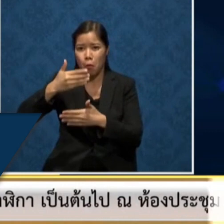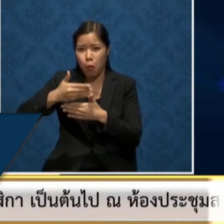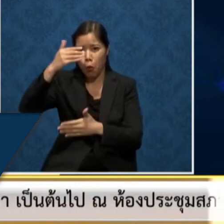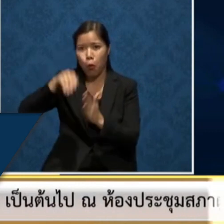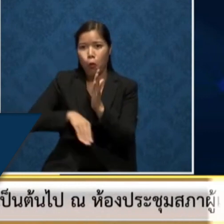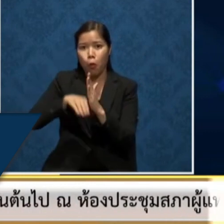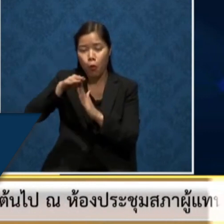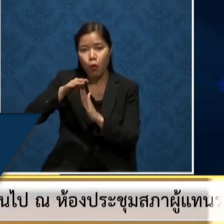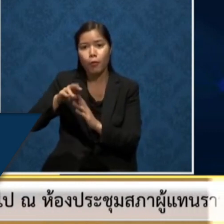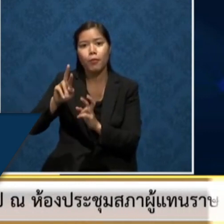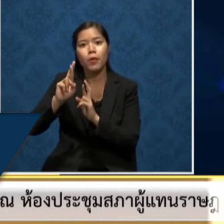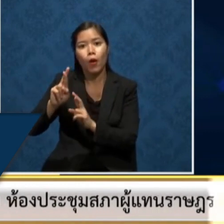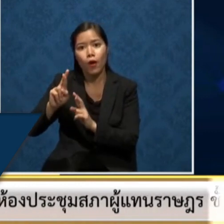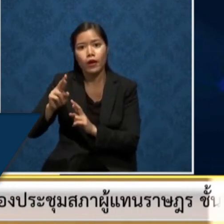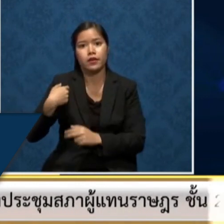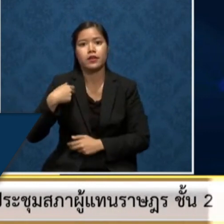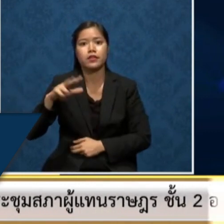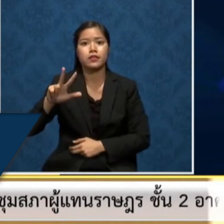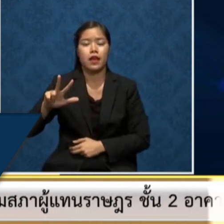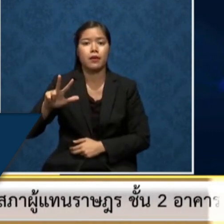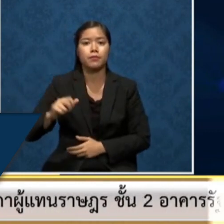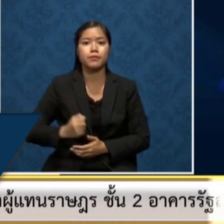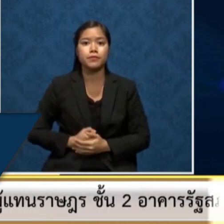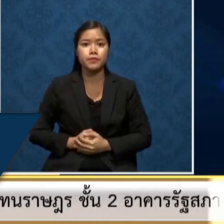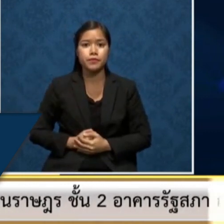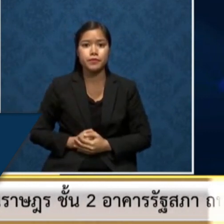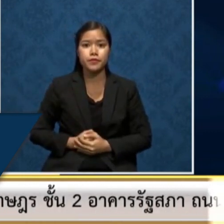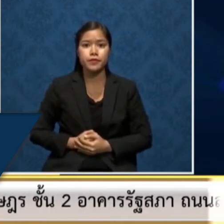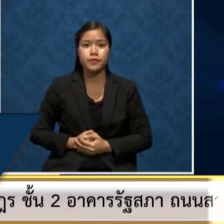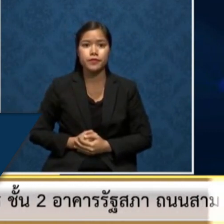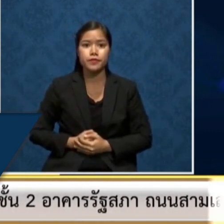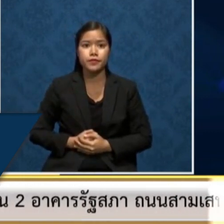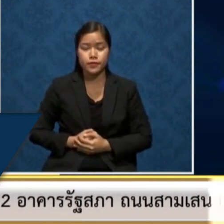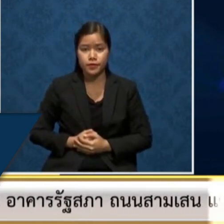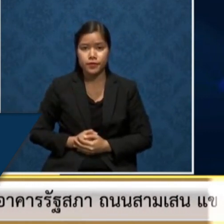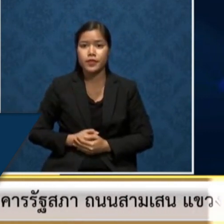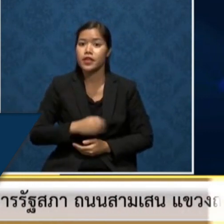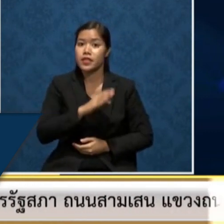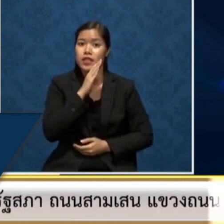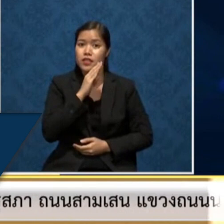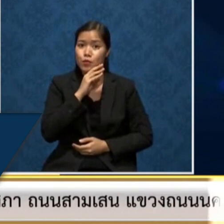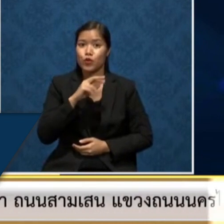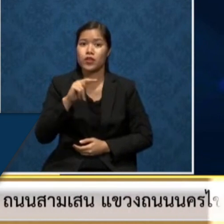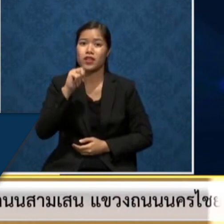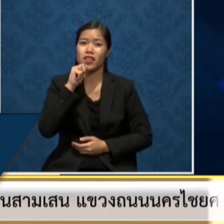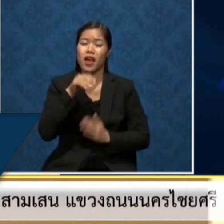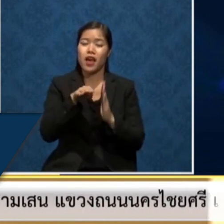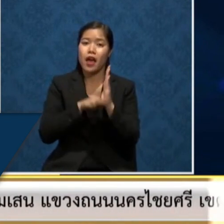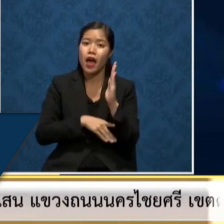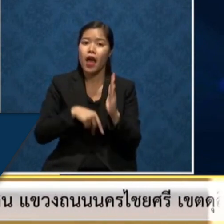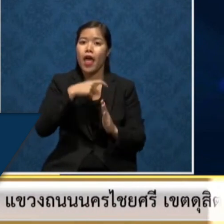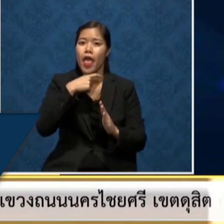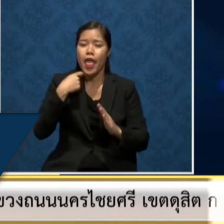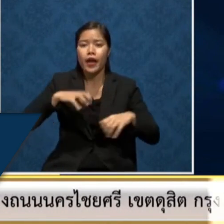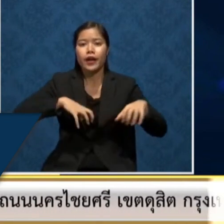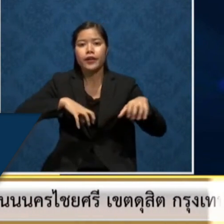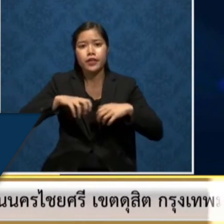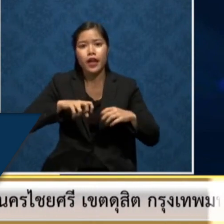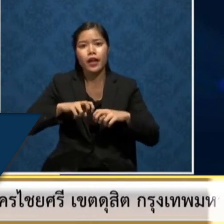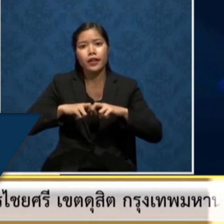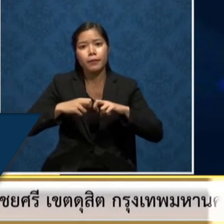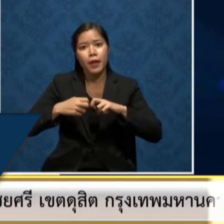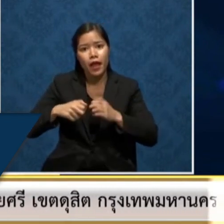อ่างท่านประธานครับการบริหารวิกฤตภัยแล้งอย่างไม่ระมัดระวังนำไปสู่สถานการณ์น้ำ